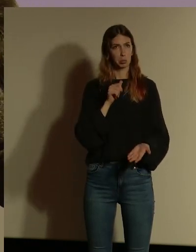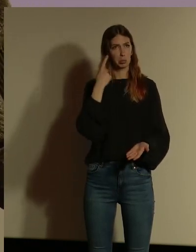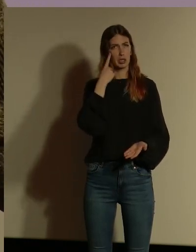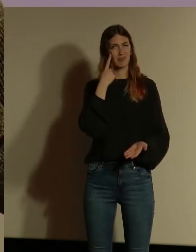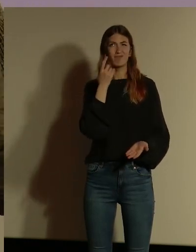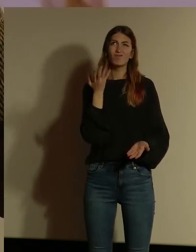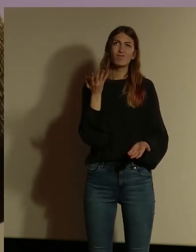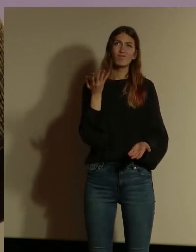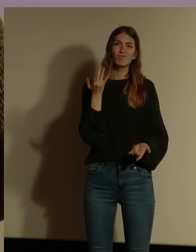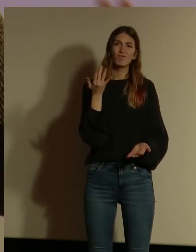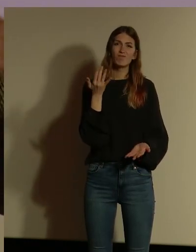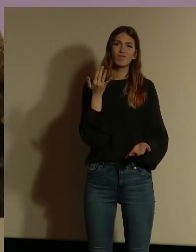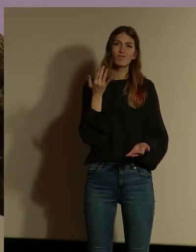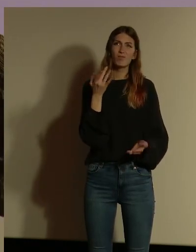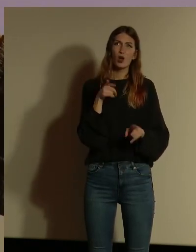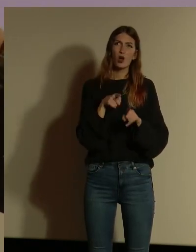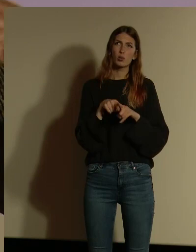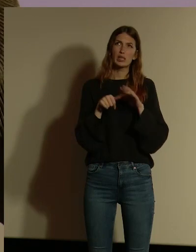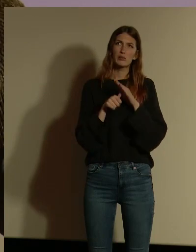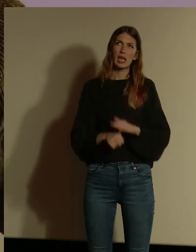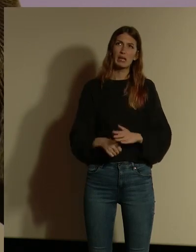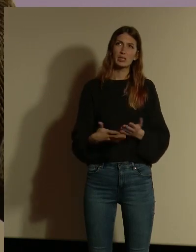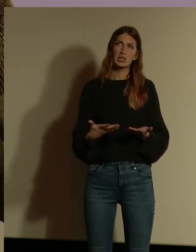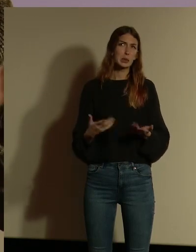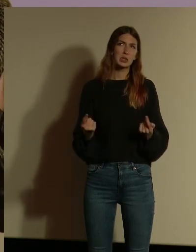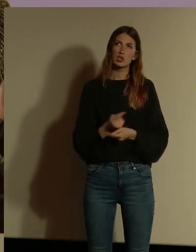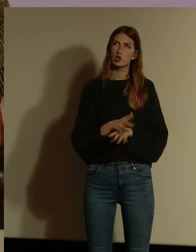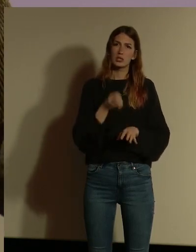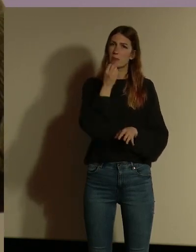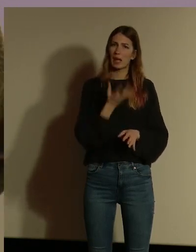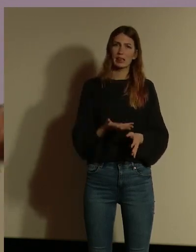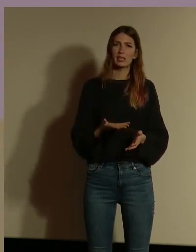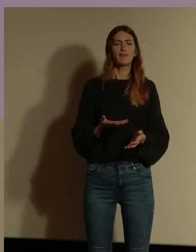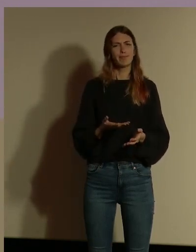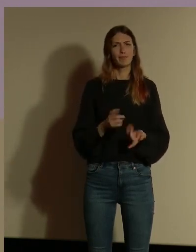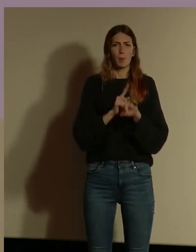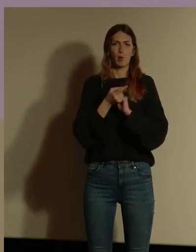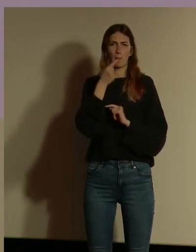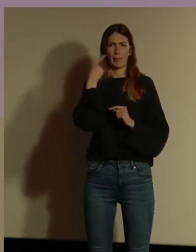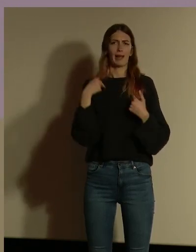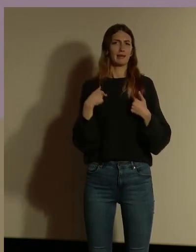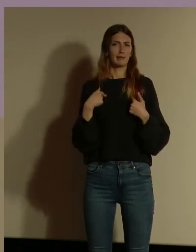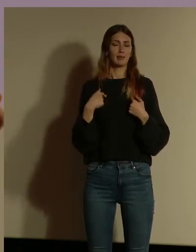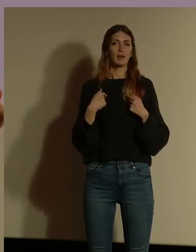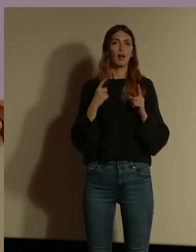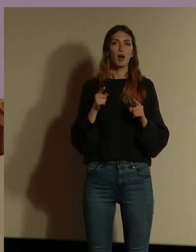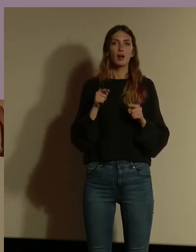mõtlen, sooline diskrimineerimine, mulle ei sobi, ei meeldi, hakkan meheks. Aga see ei